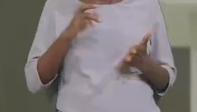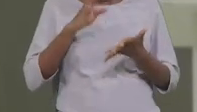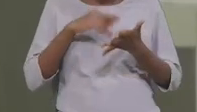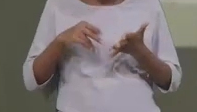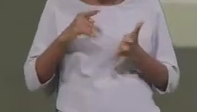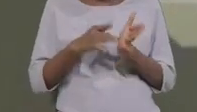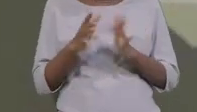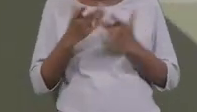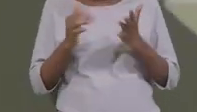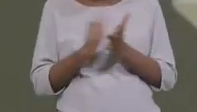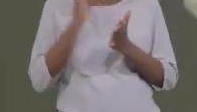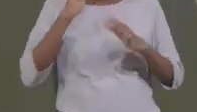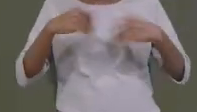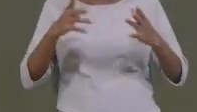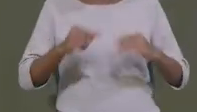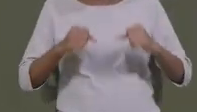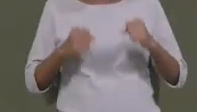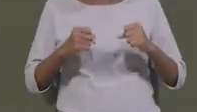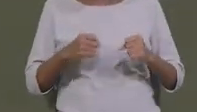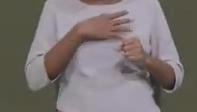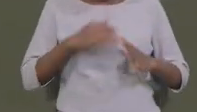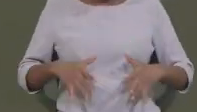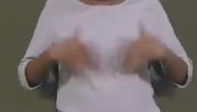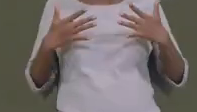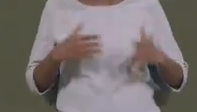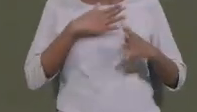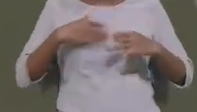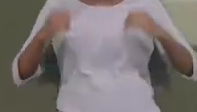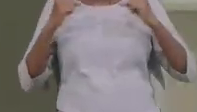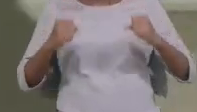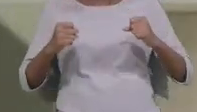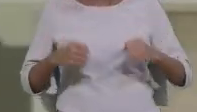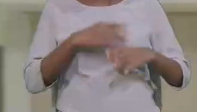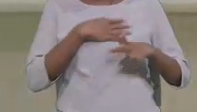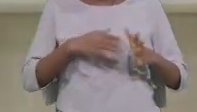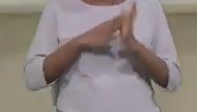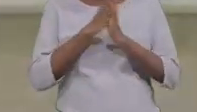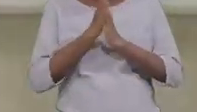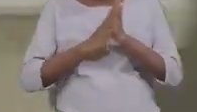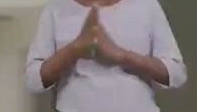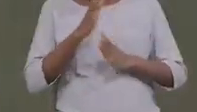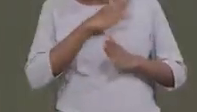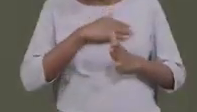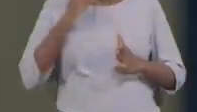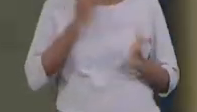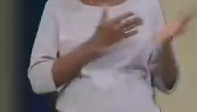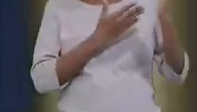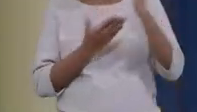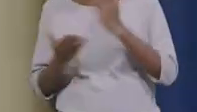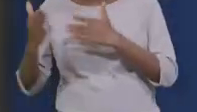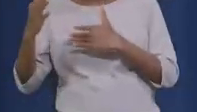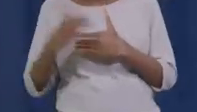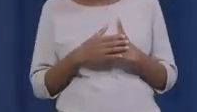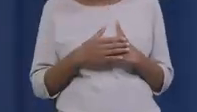les Écritures. Tu lis les Écritures qui te donneront la force et la puissance et la passion.